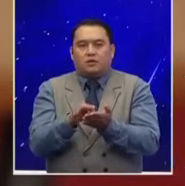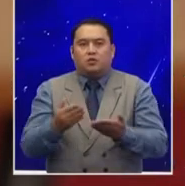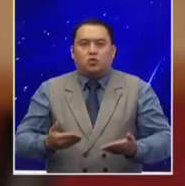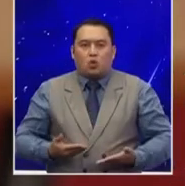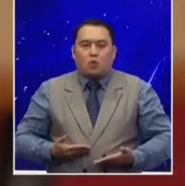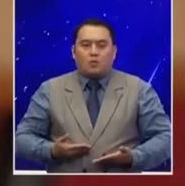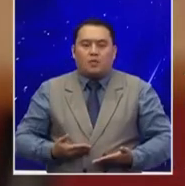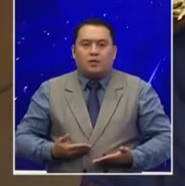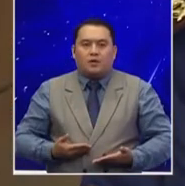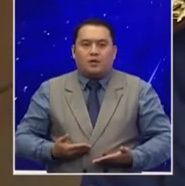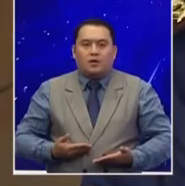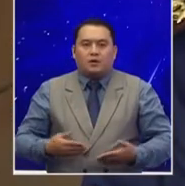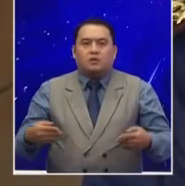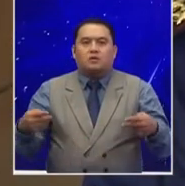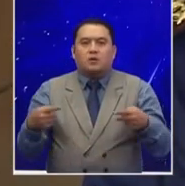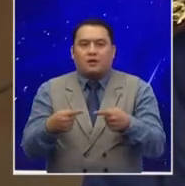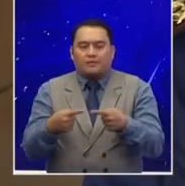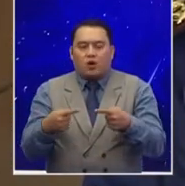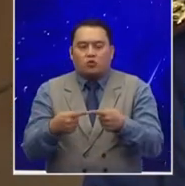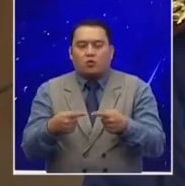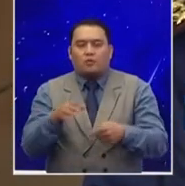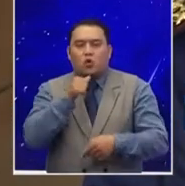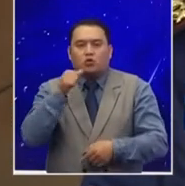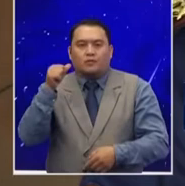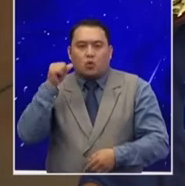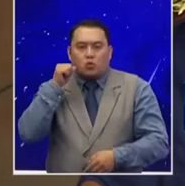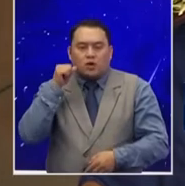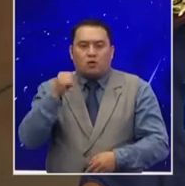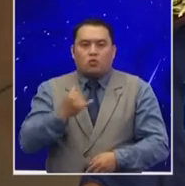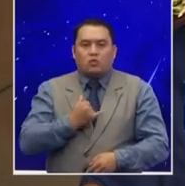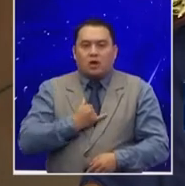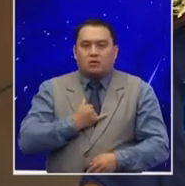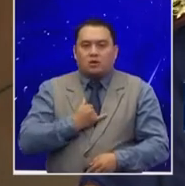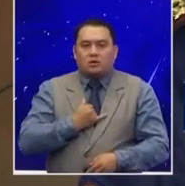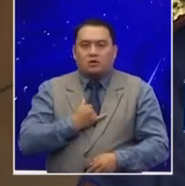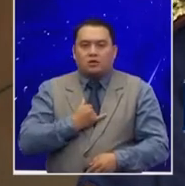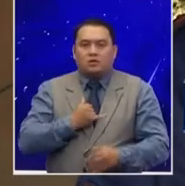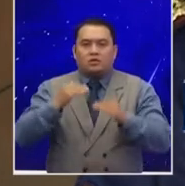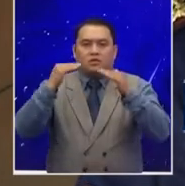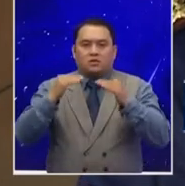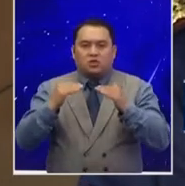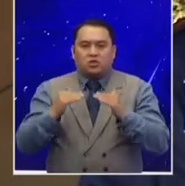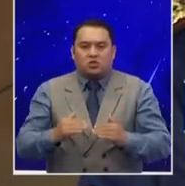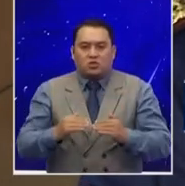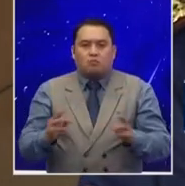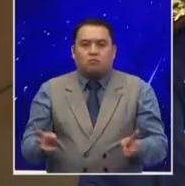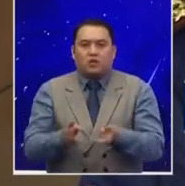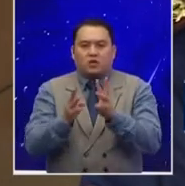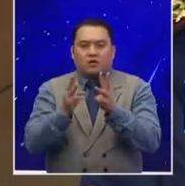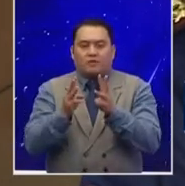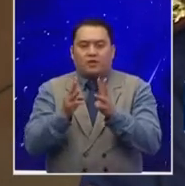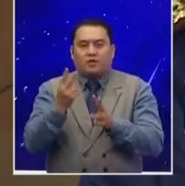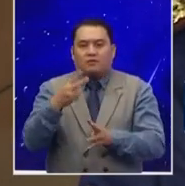сектор граждан. По сравнению с аналогичным периодом прошлого года, наблюдается снижение количества пожаров